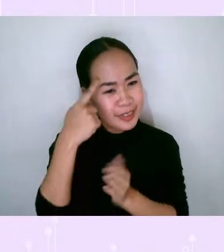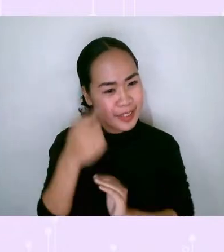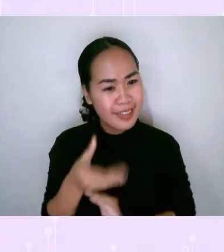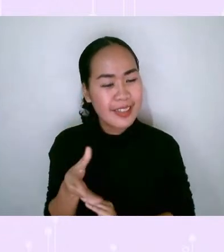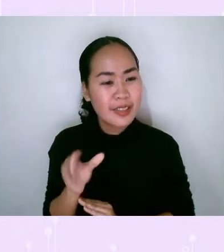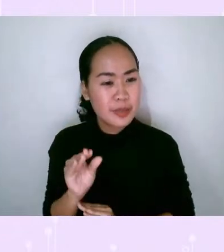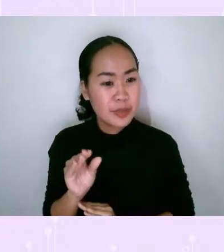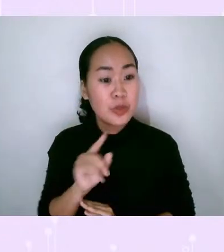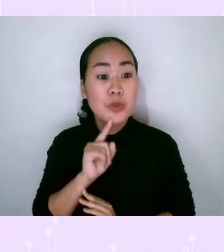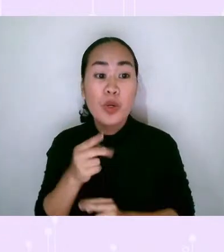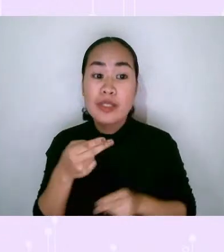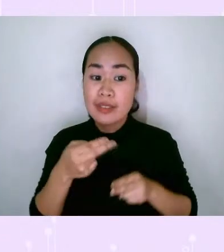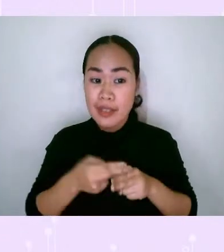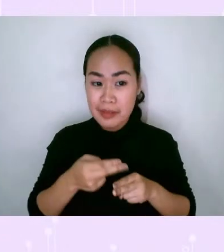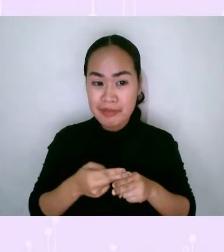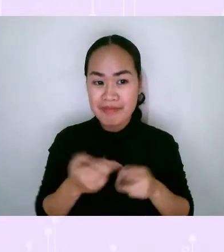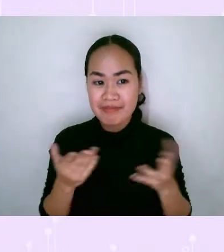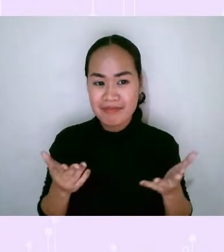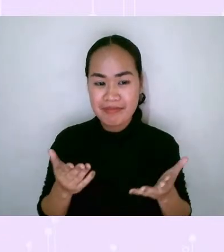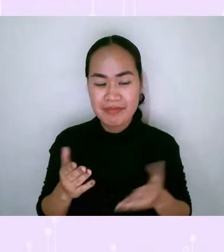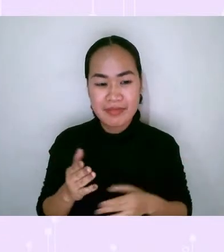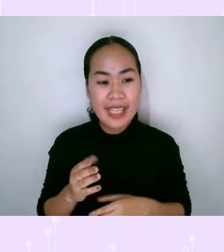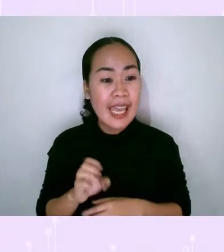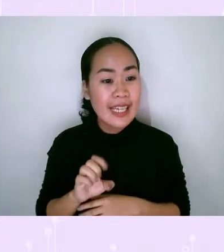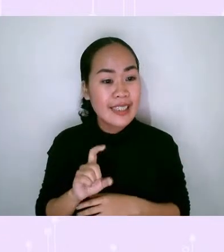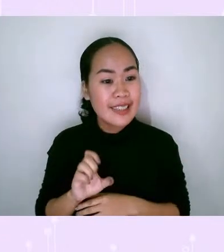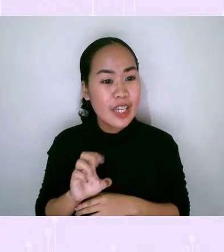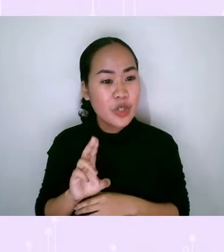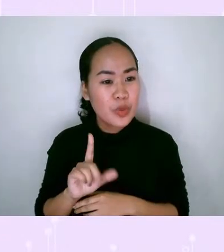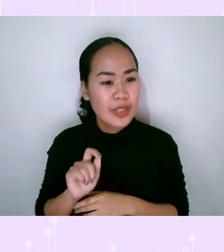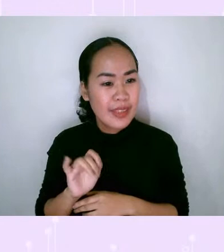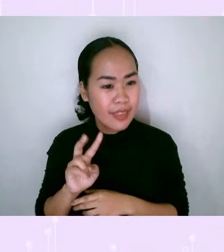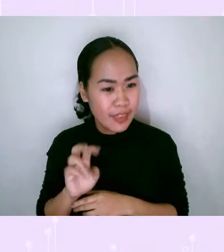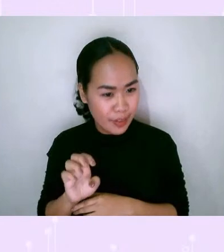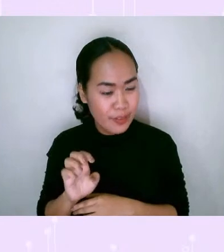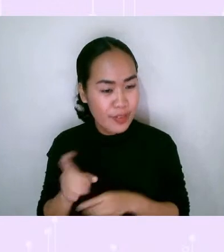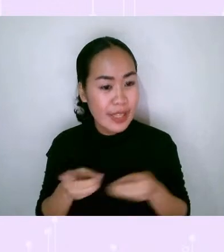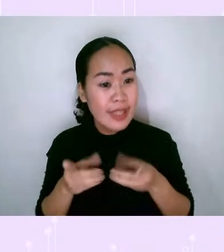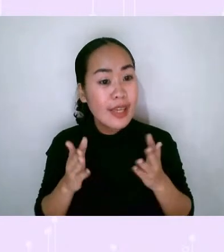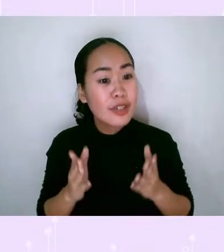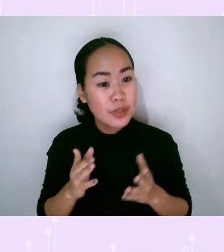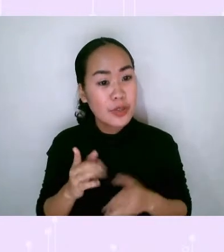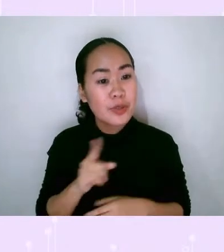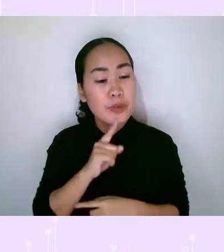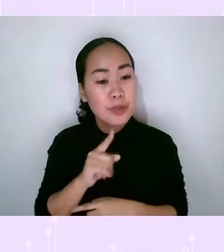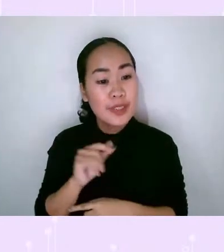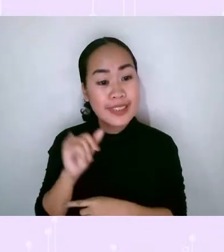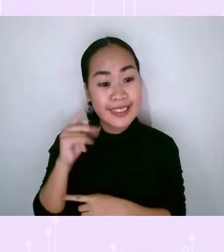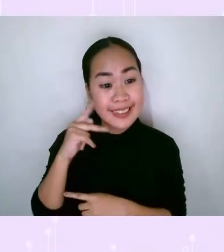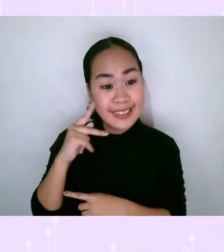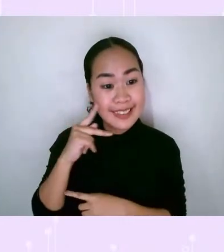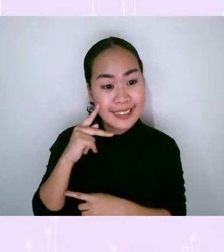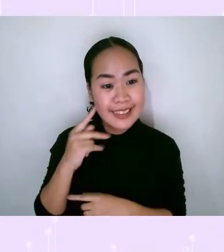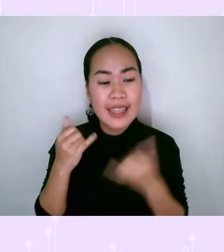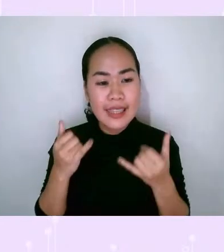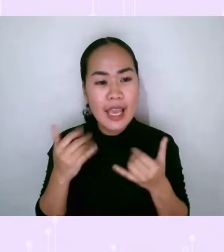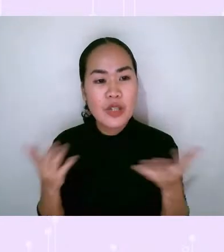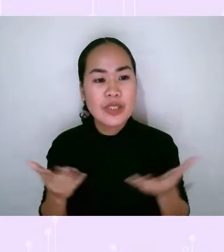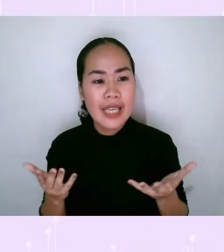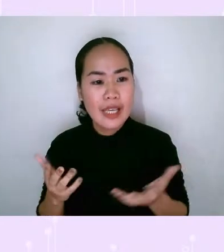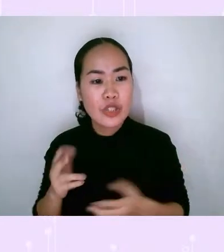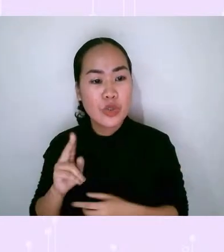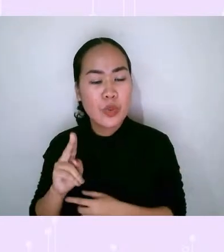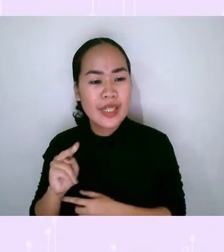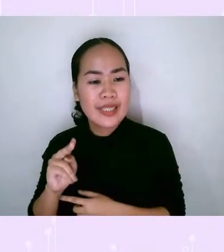Sa ngalan po ng aming Executive Director, Attorney Christy Rose Riuson Chavez, na kasalukuyang nag-a-attend no, ng